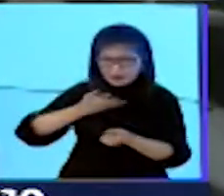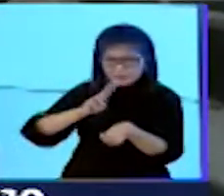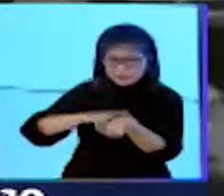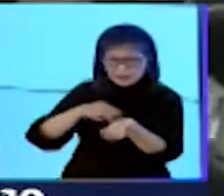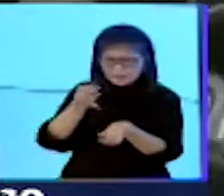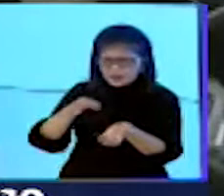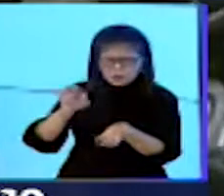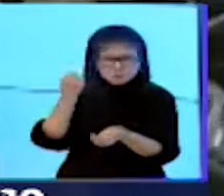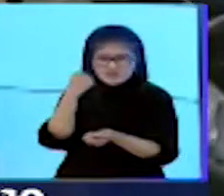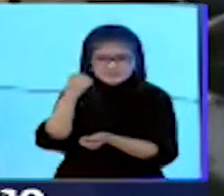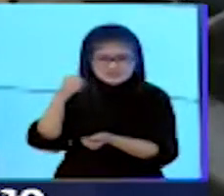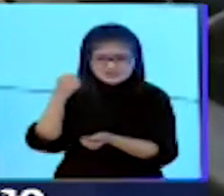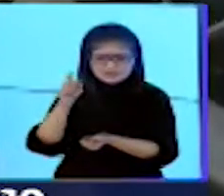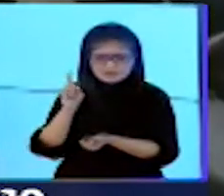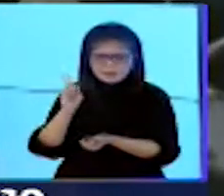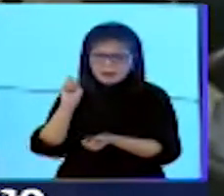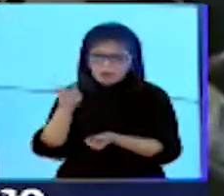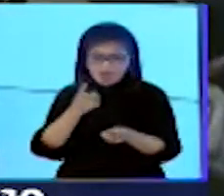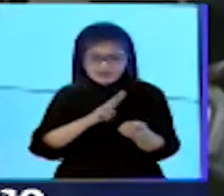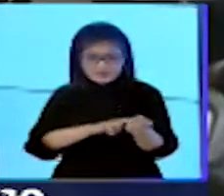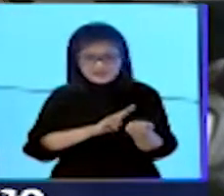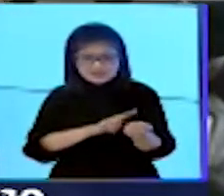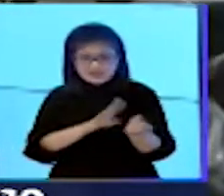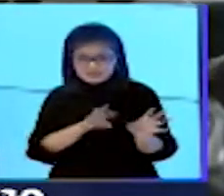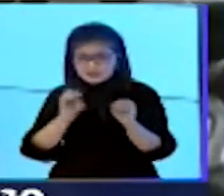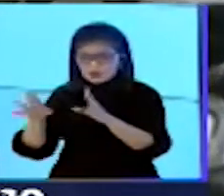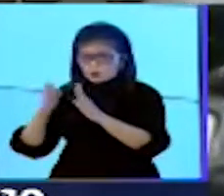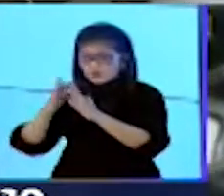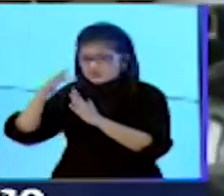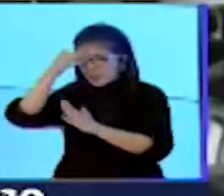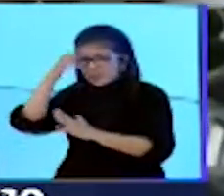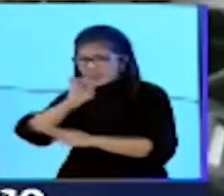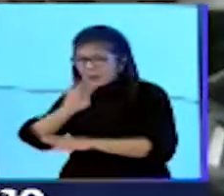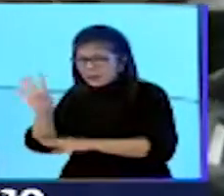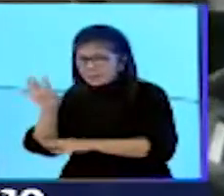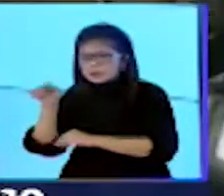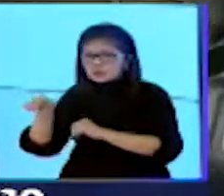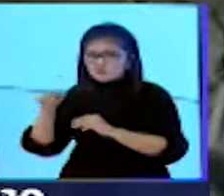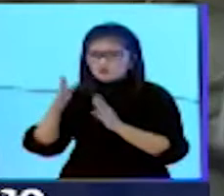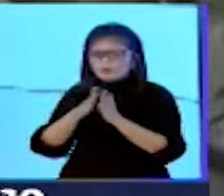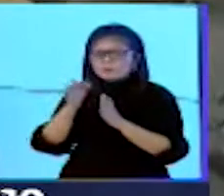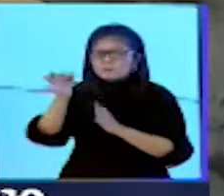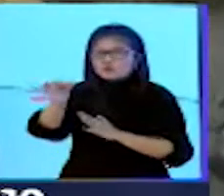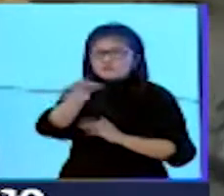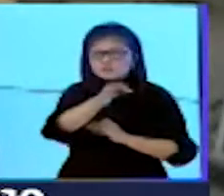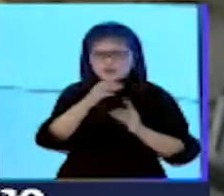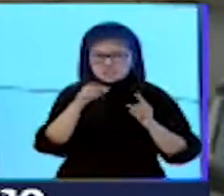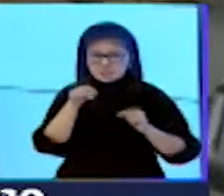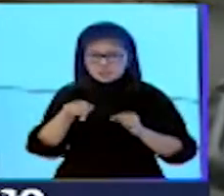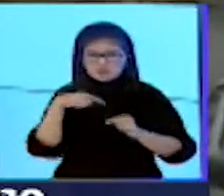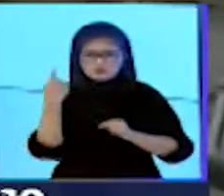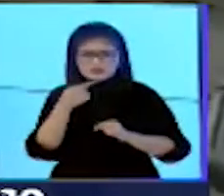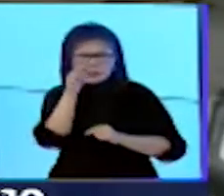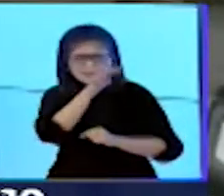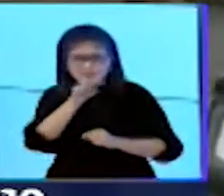bergejala akan kami kirimkan kepada daerah lain atau rumah sakit provinsi. Jadi kita akan menganalisa kira-kira ada